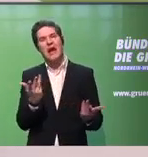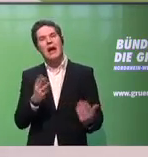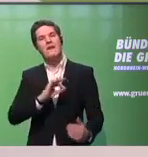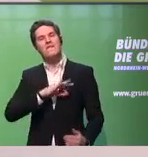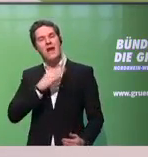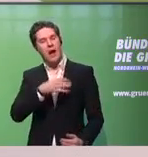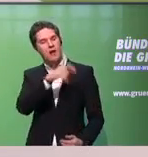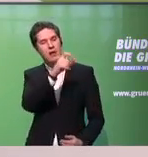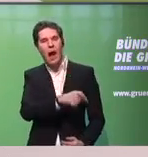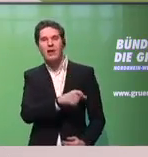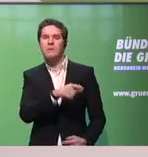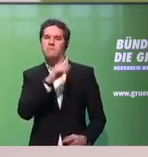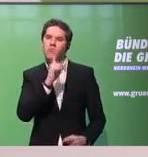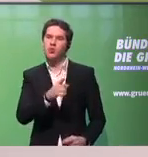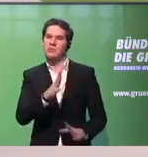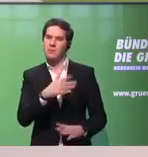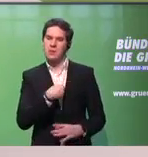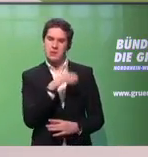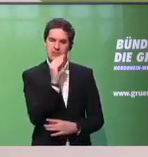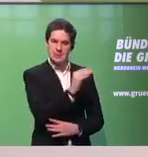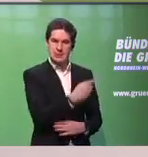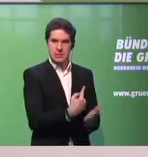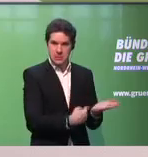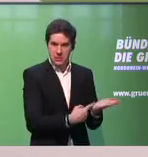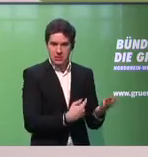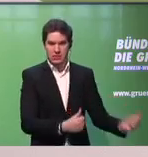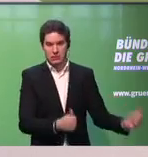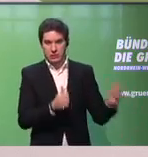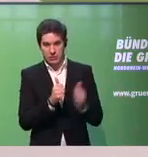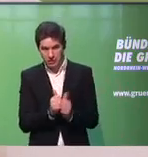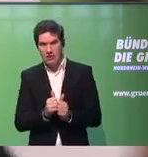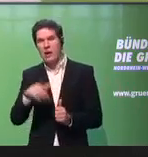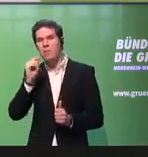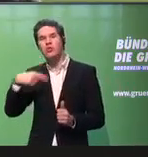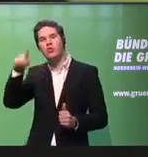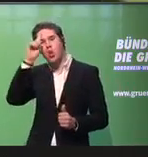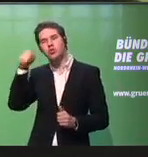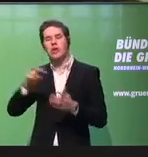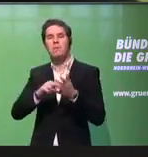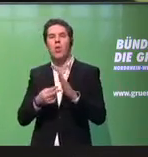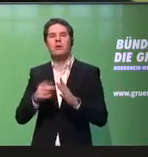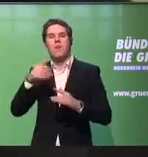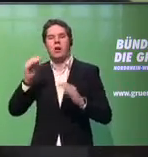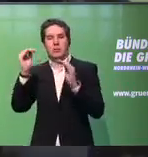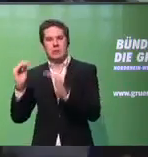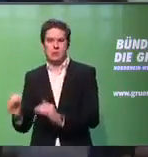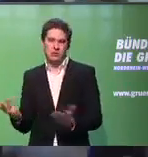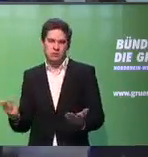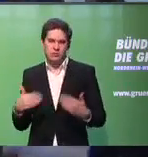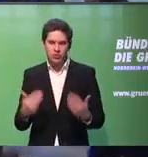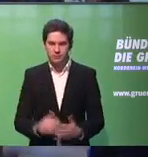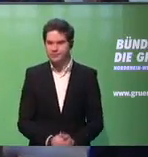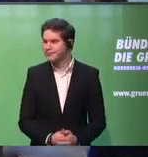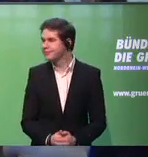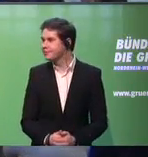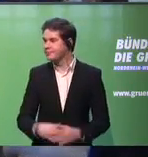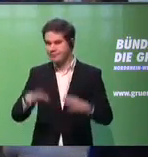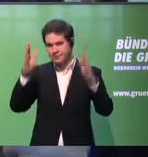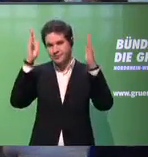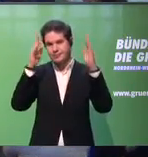mitnehmen, um die Politiker von Deutschland in die Minderheit zu stellen. Ja, danke.